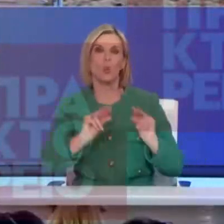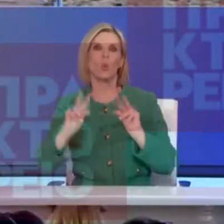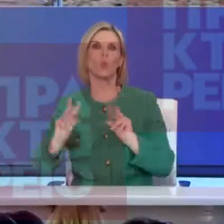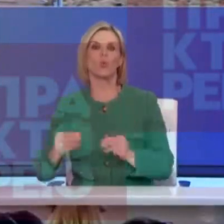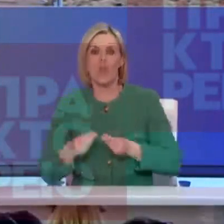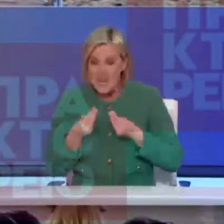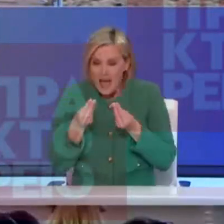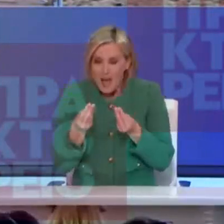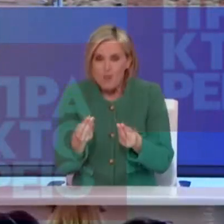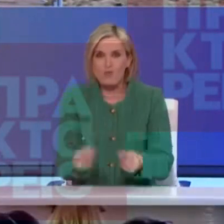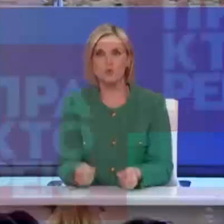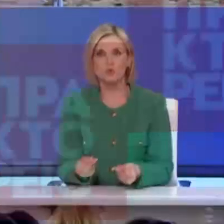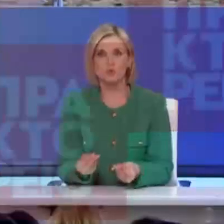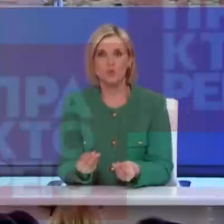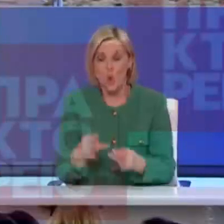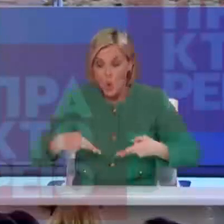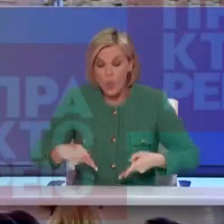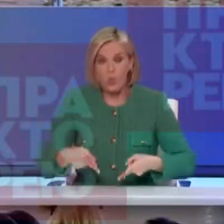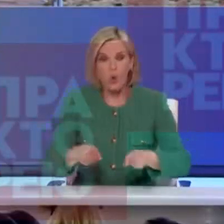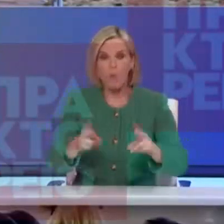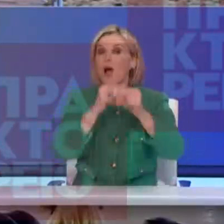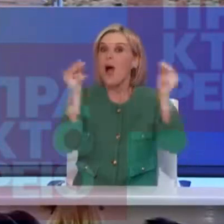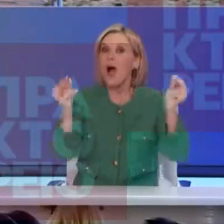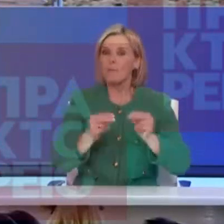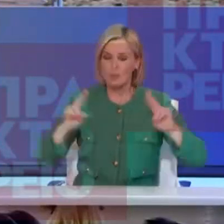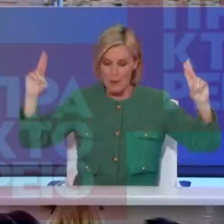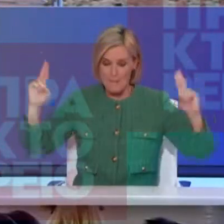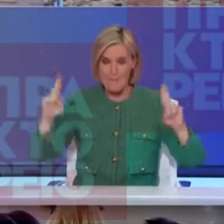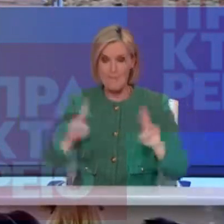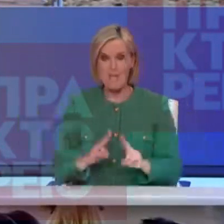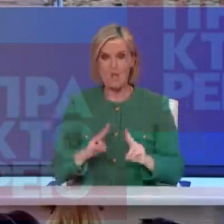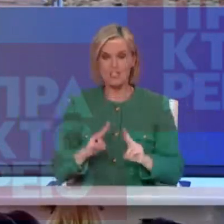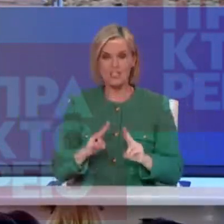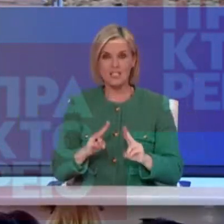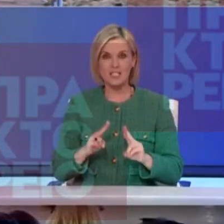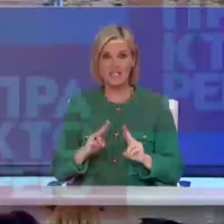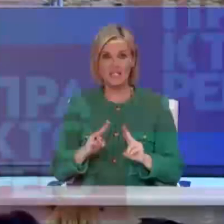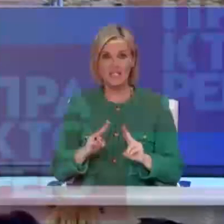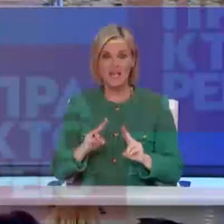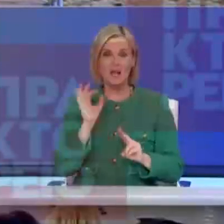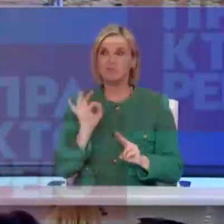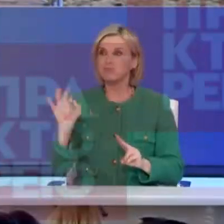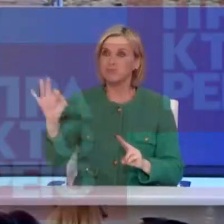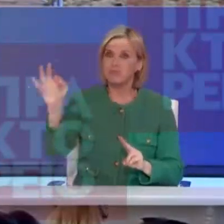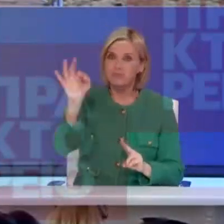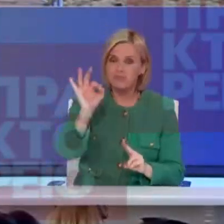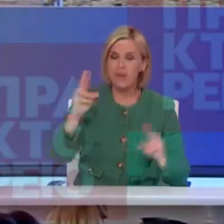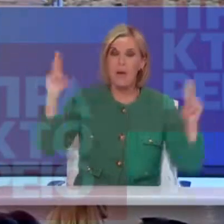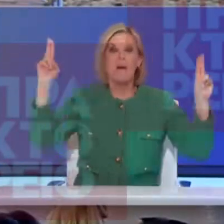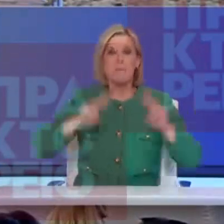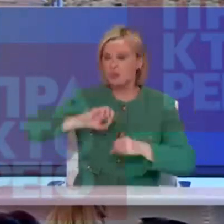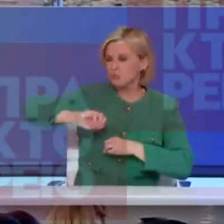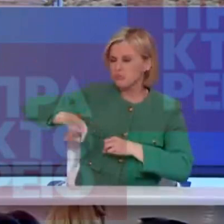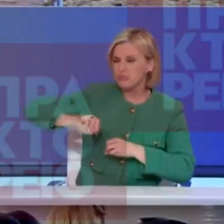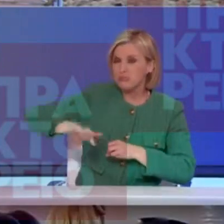και μειώνοντας σημαντικά το περιβαλλοντικό τους αποτύπωμα, αλλά και το πιο σημαντικό, τα κόστη